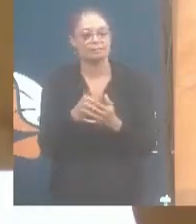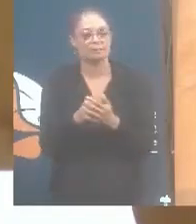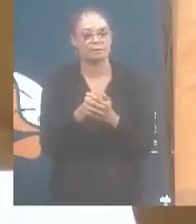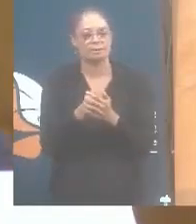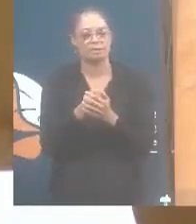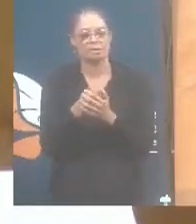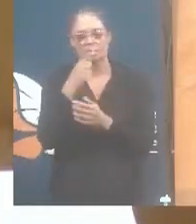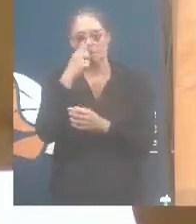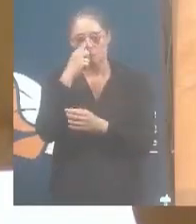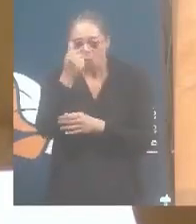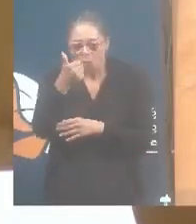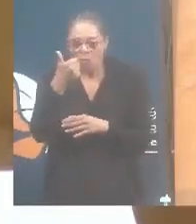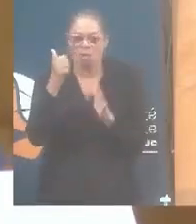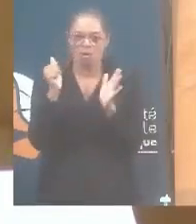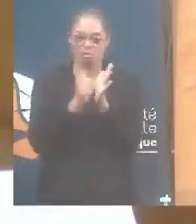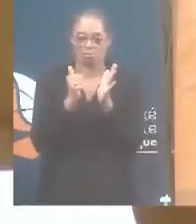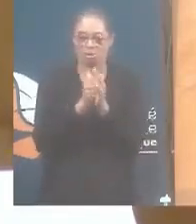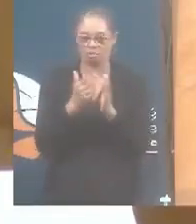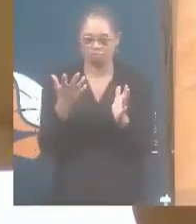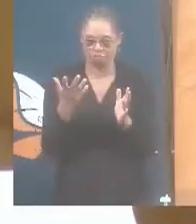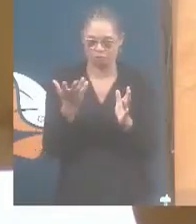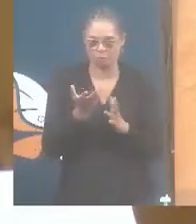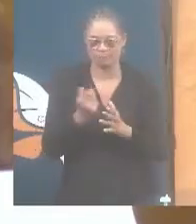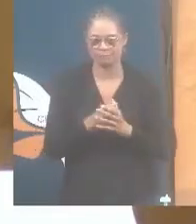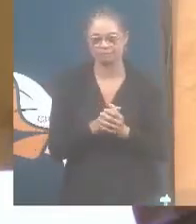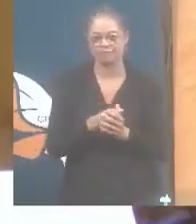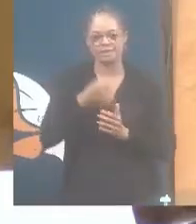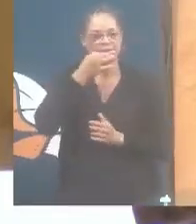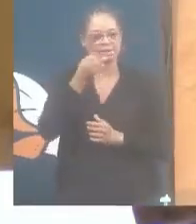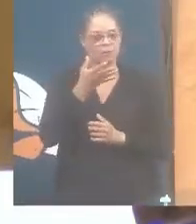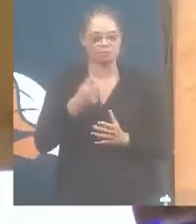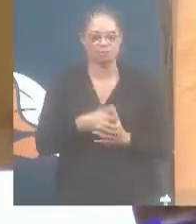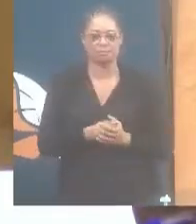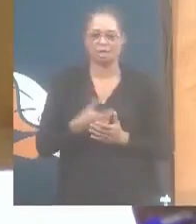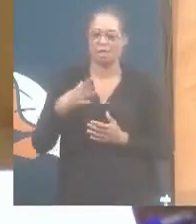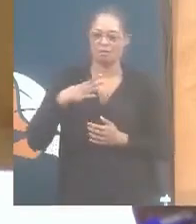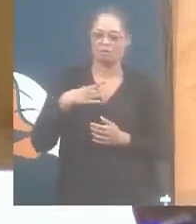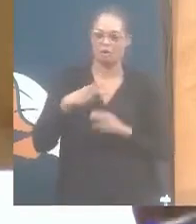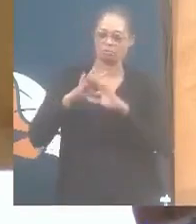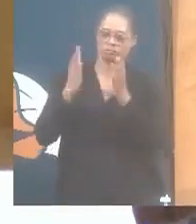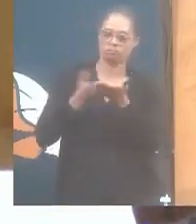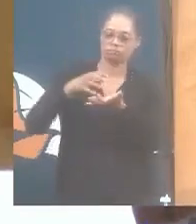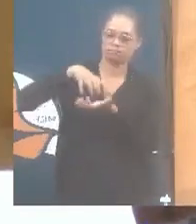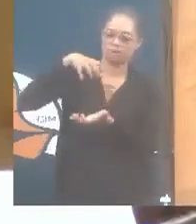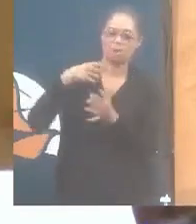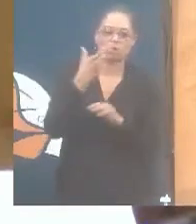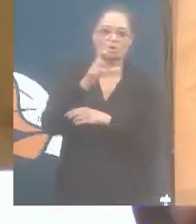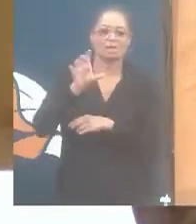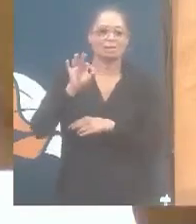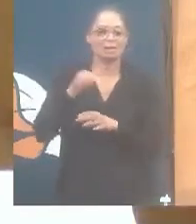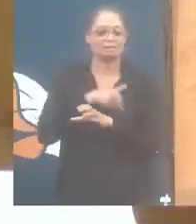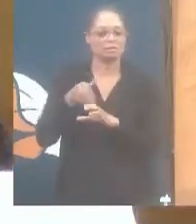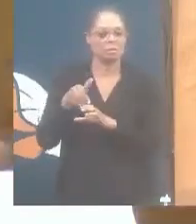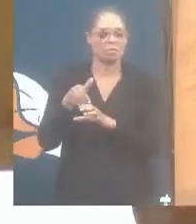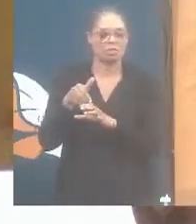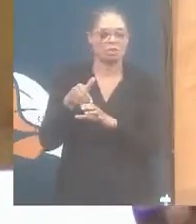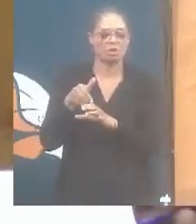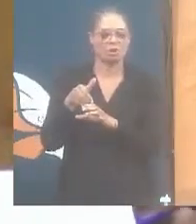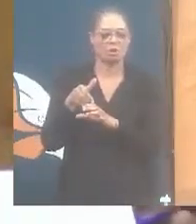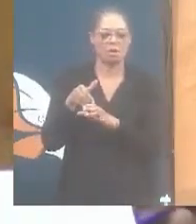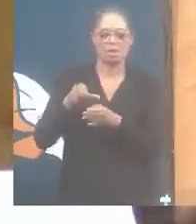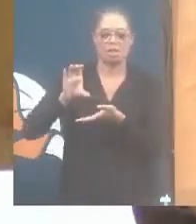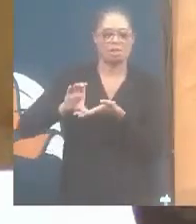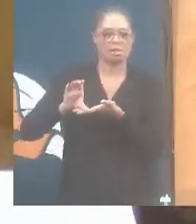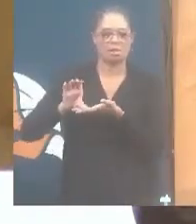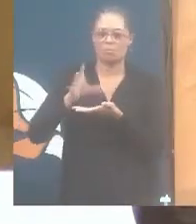seul argument qui consiste à dire, voilà, il y a une enveloppe de 250 millions qui nous plombe, donc nous ne pouvons rien faire. Je